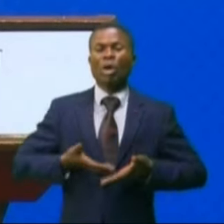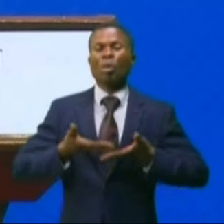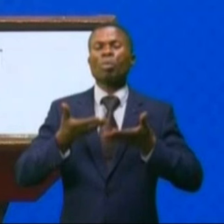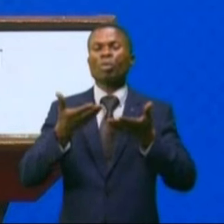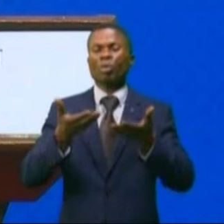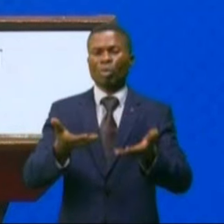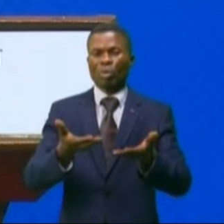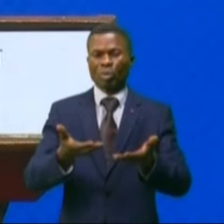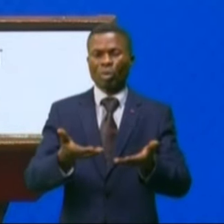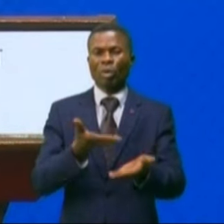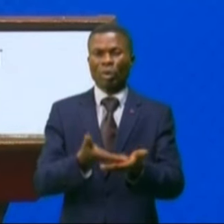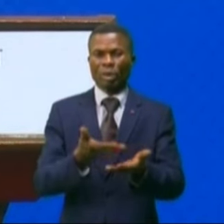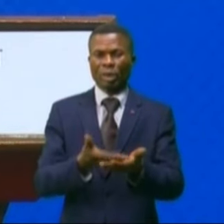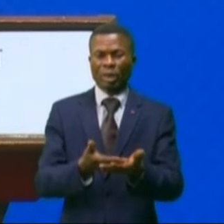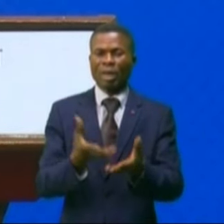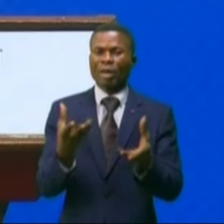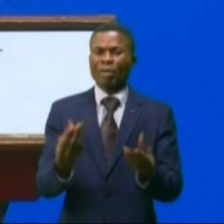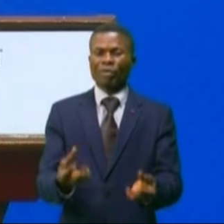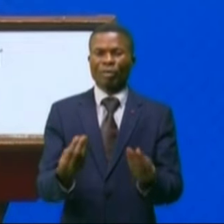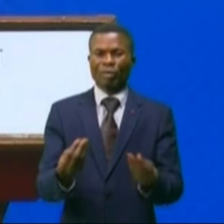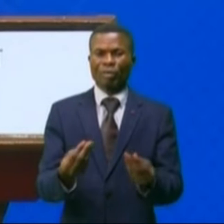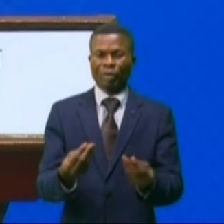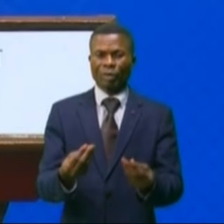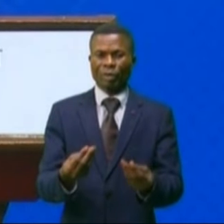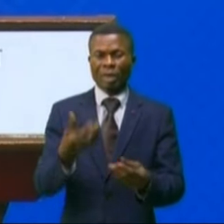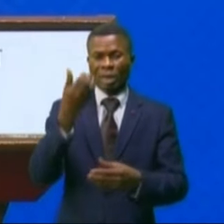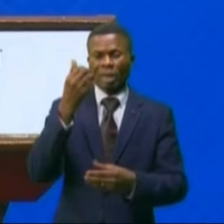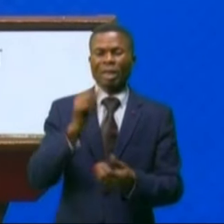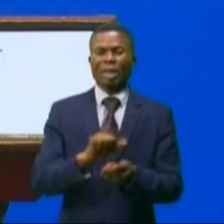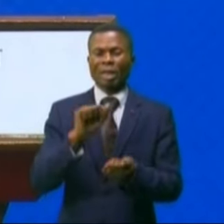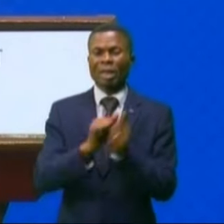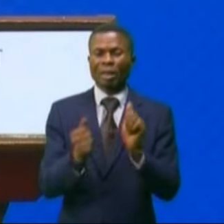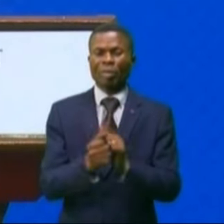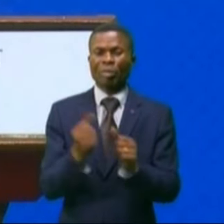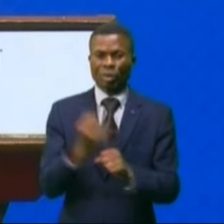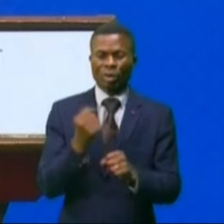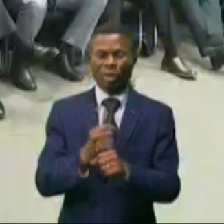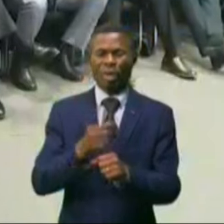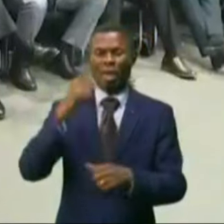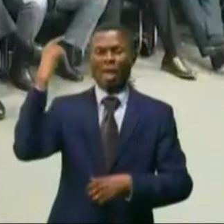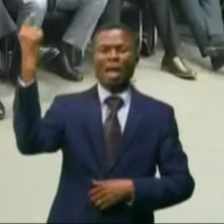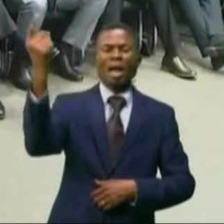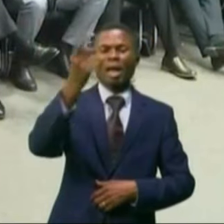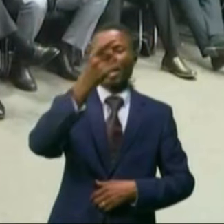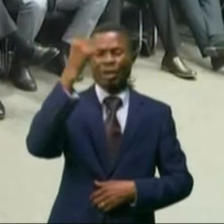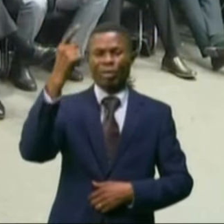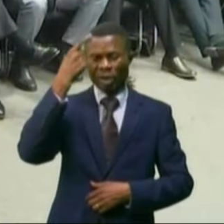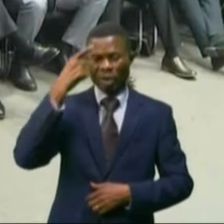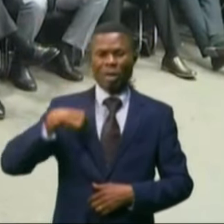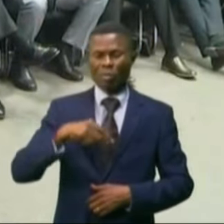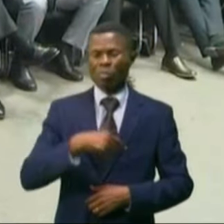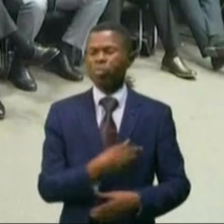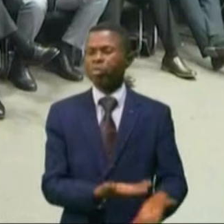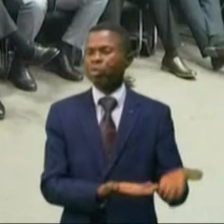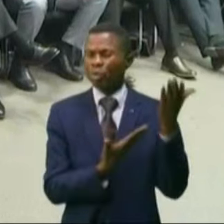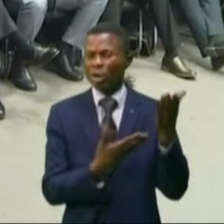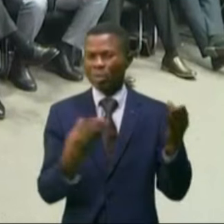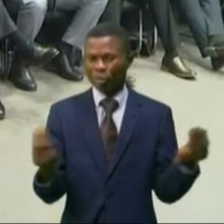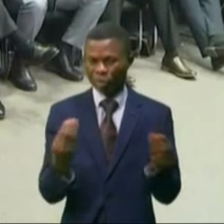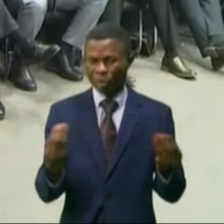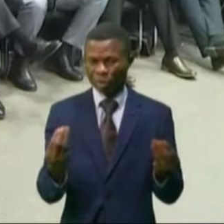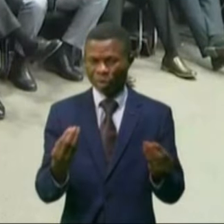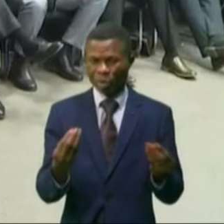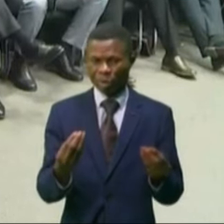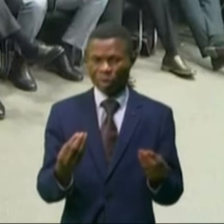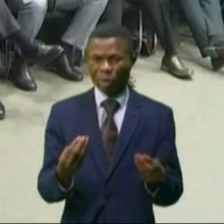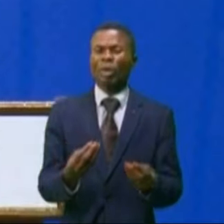pour faciliter une trêve. Une trêve, encore une fois, humanitaire, qui pour nous est importante parce qu'elle offre un répit à